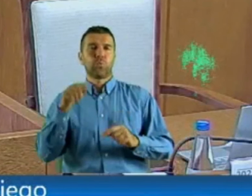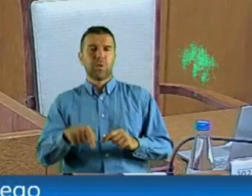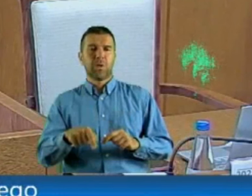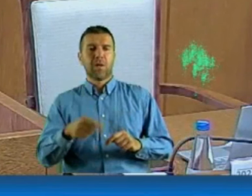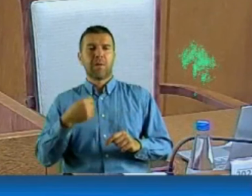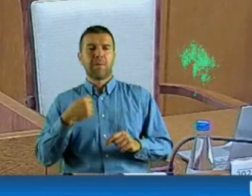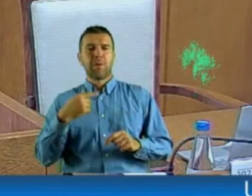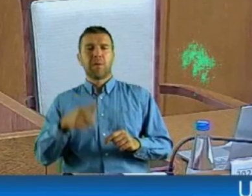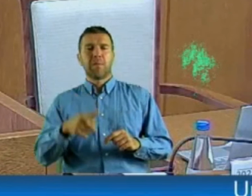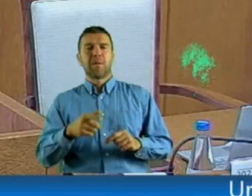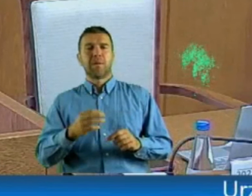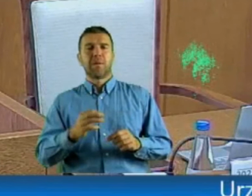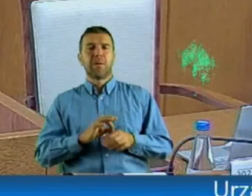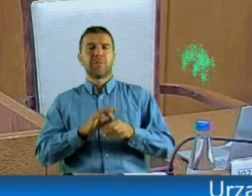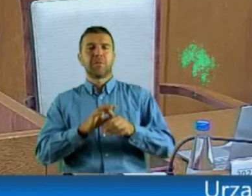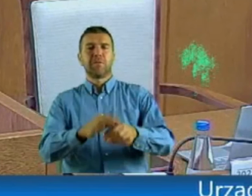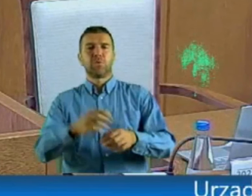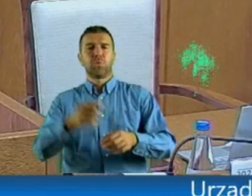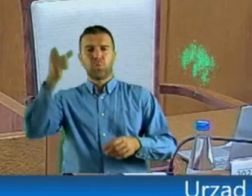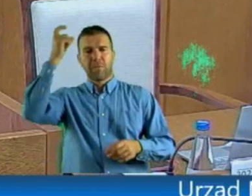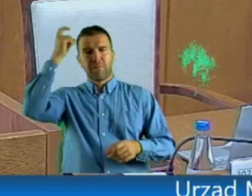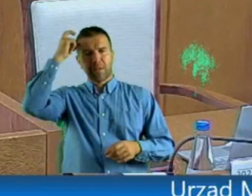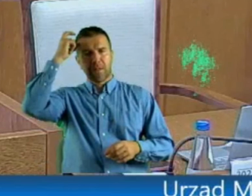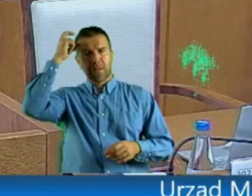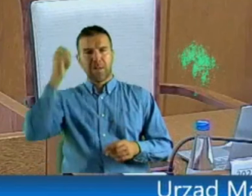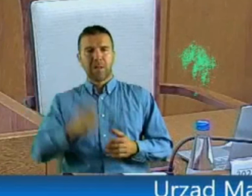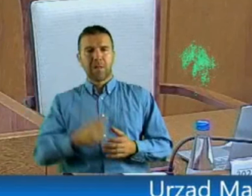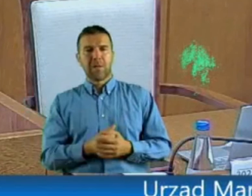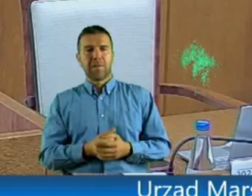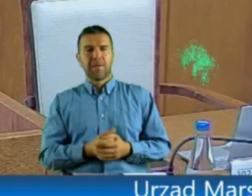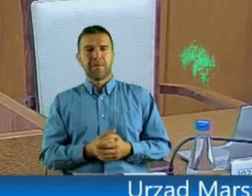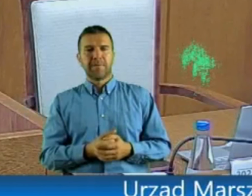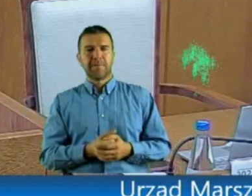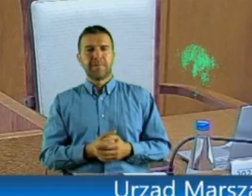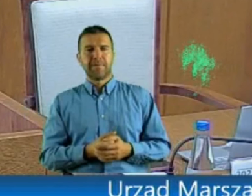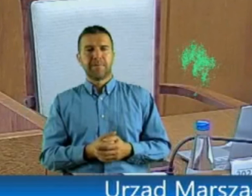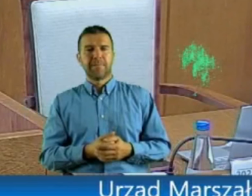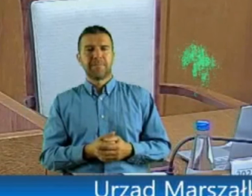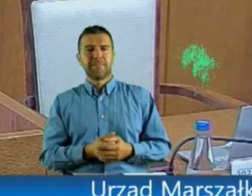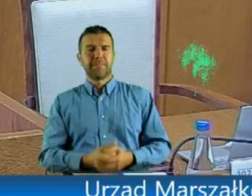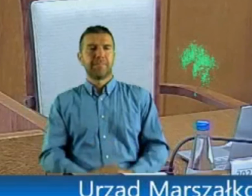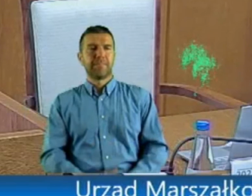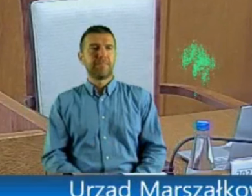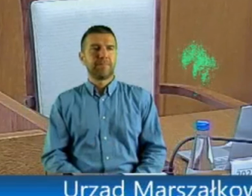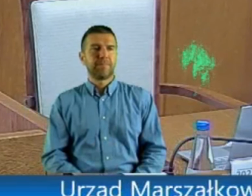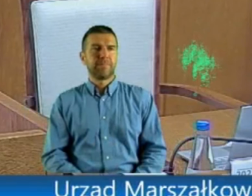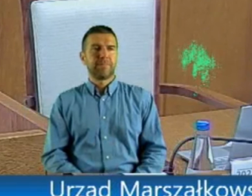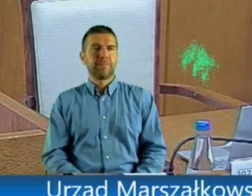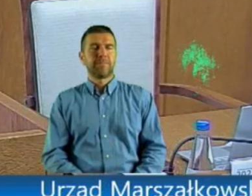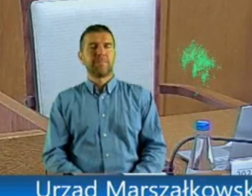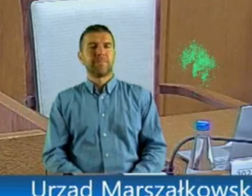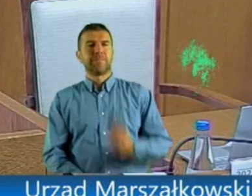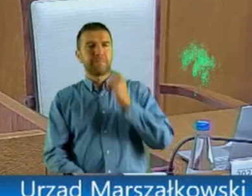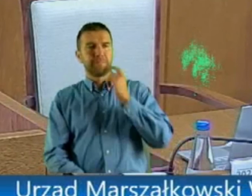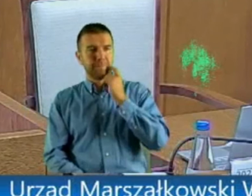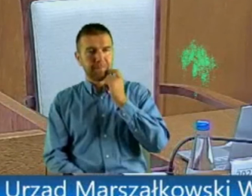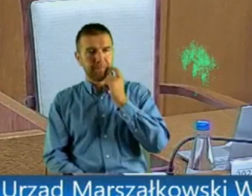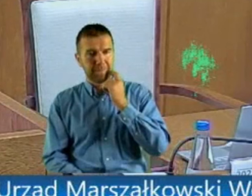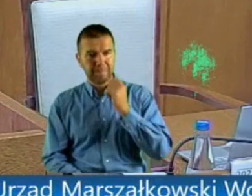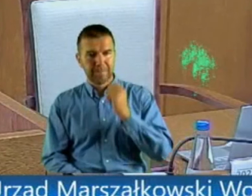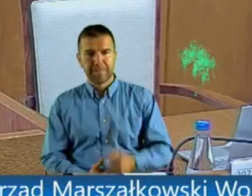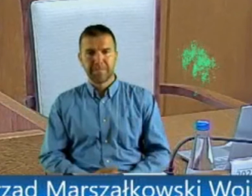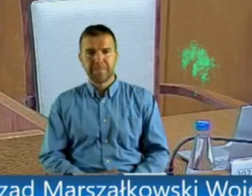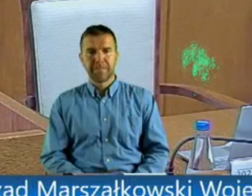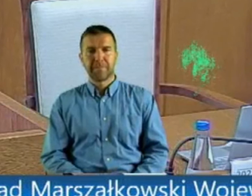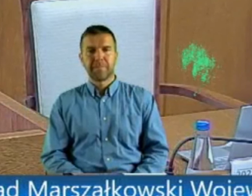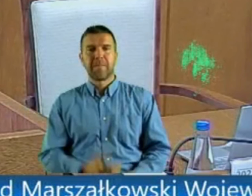byłyby tym motywem przewodnim spotkań i szkoleń, które my jako Związek Województw byśmy dla nich organizowali. To mówię nie tylko